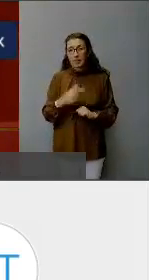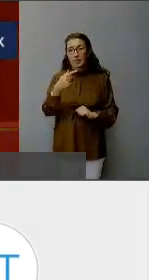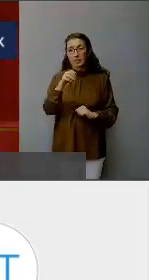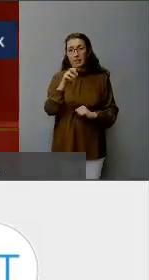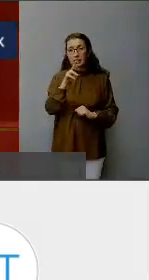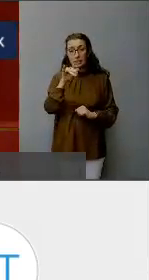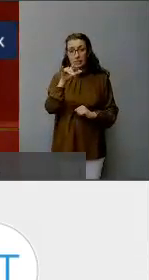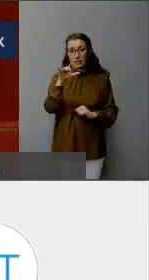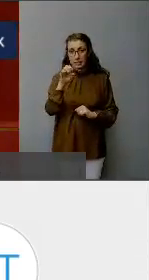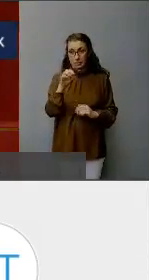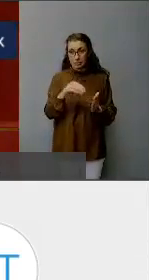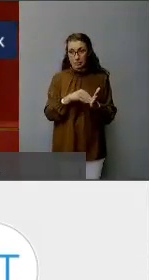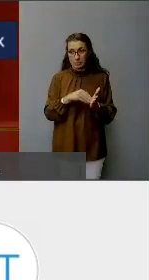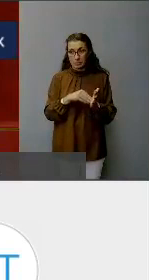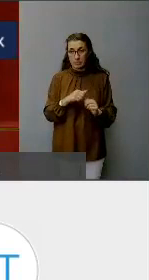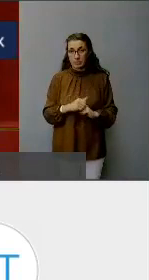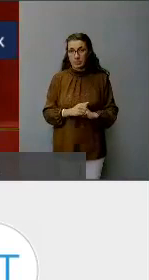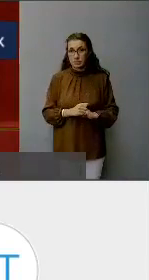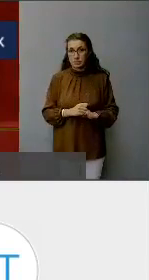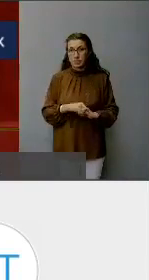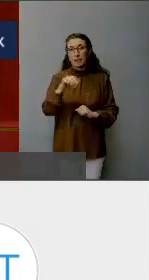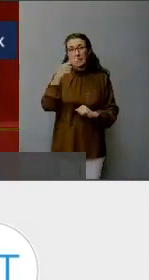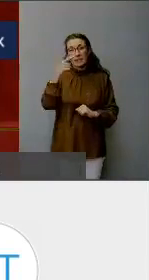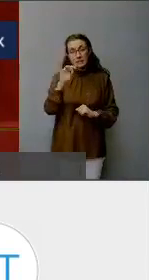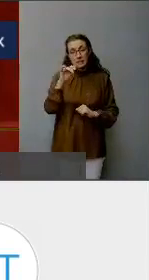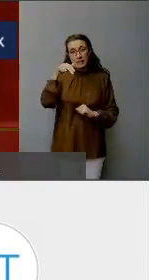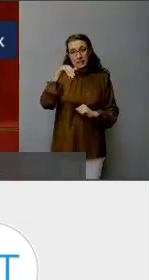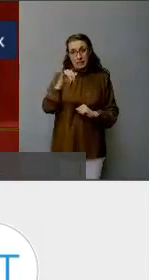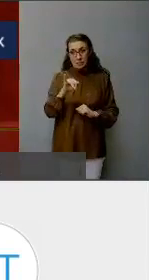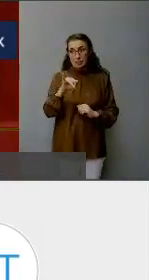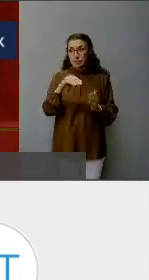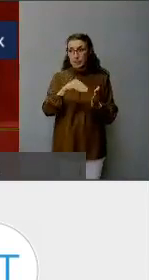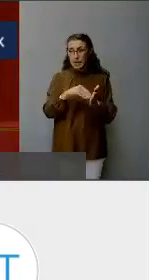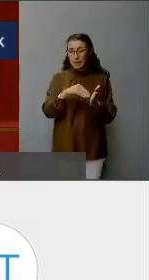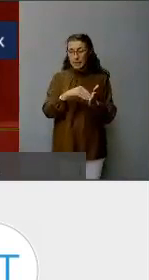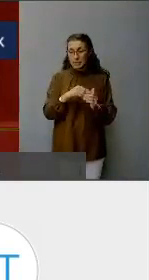rile dini presente